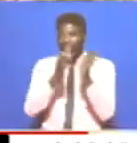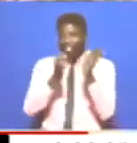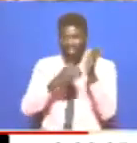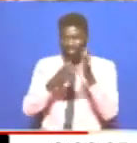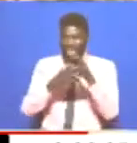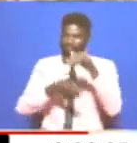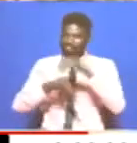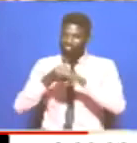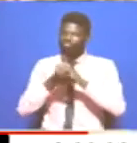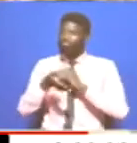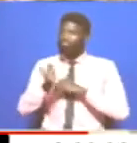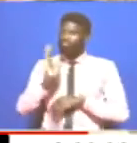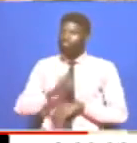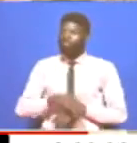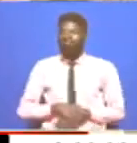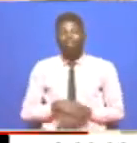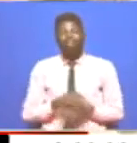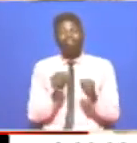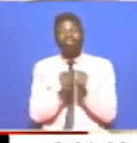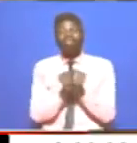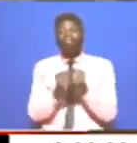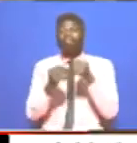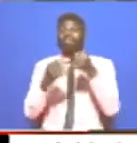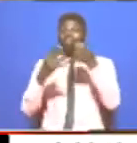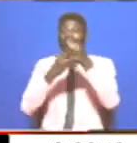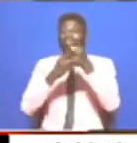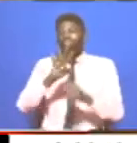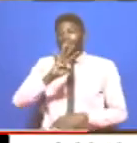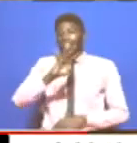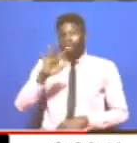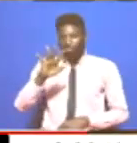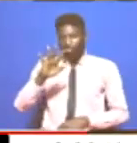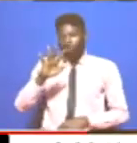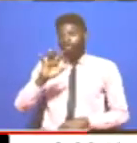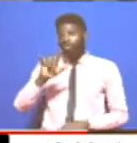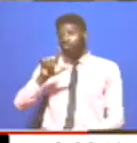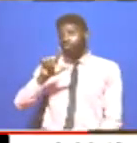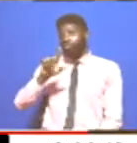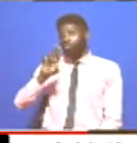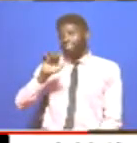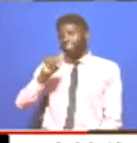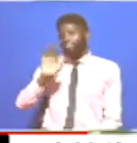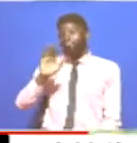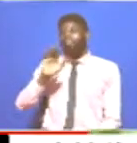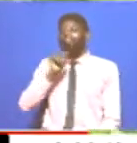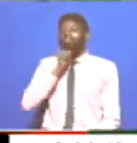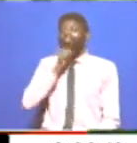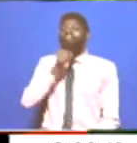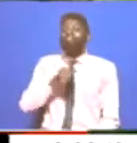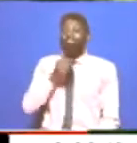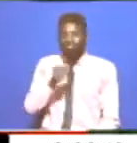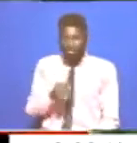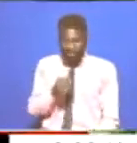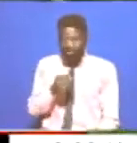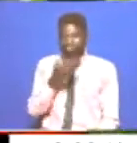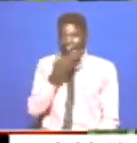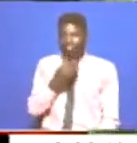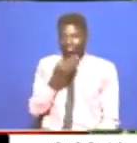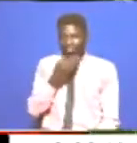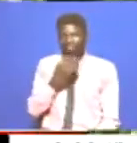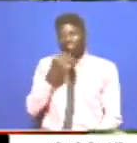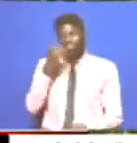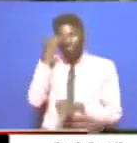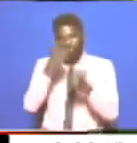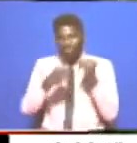In 1945, Lucas Mbashu's great-grandfather was the last skull to be preserved at the